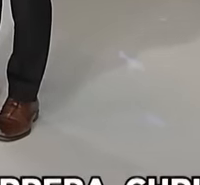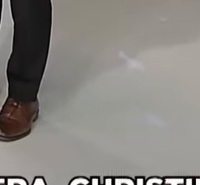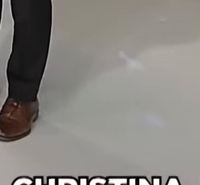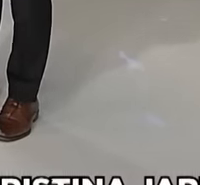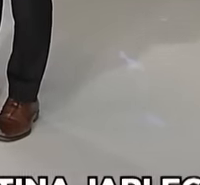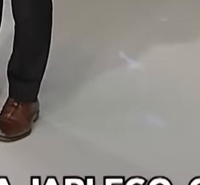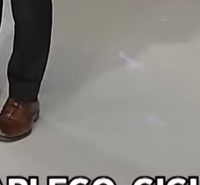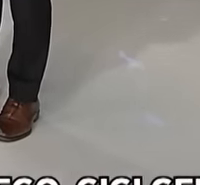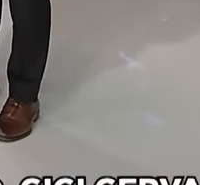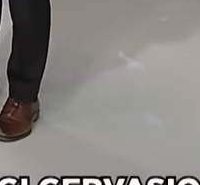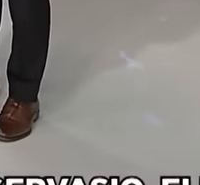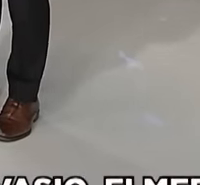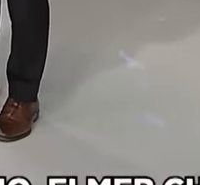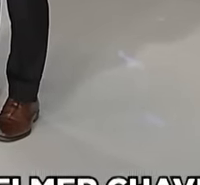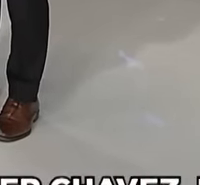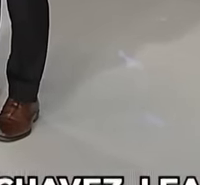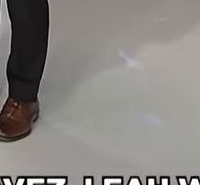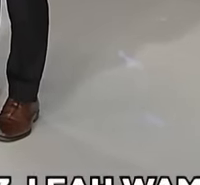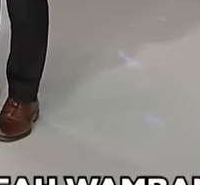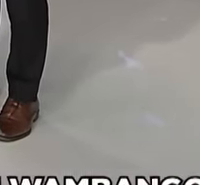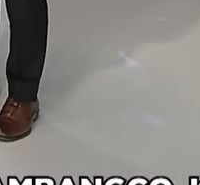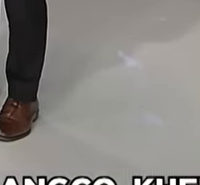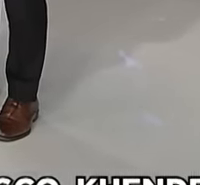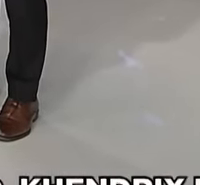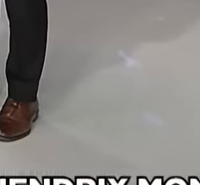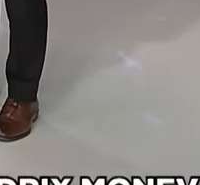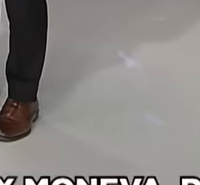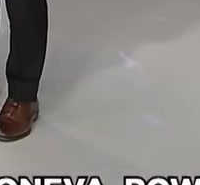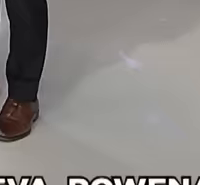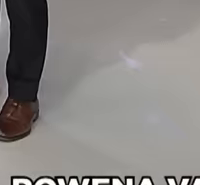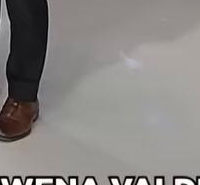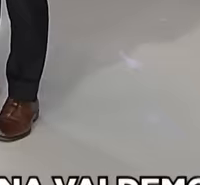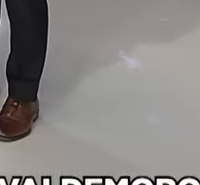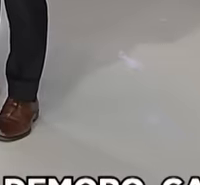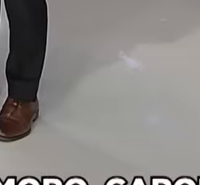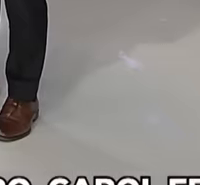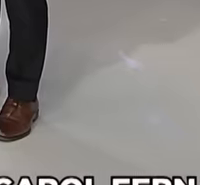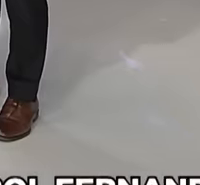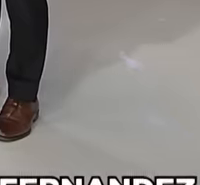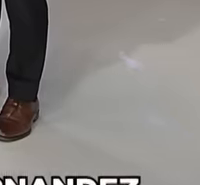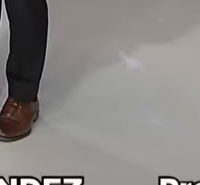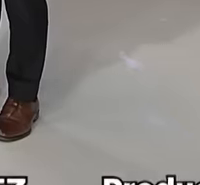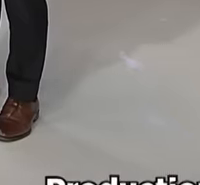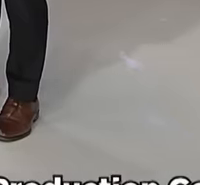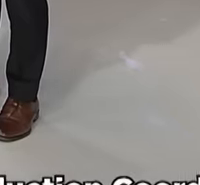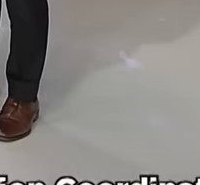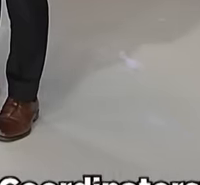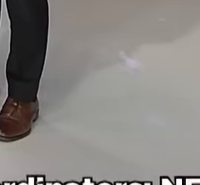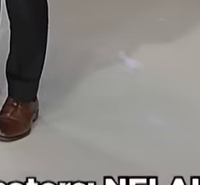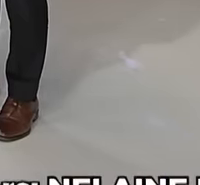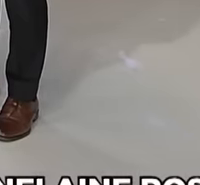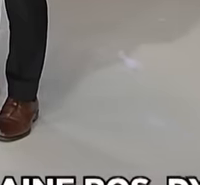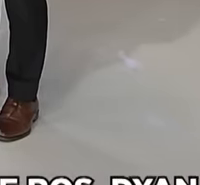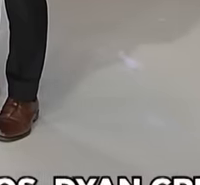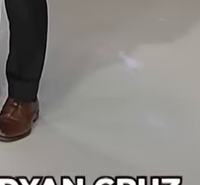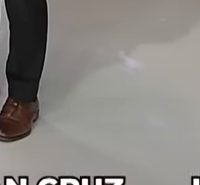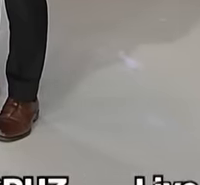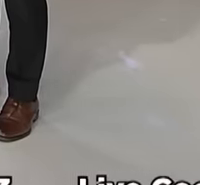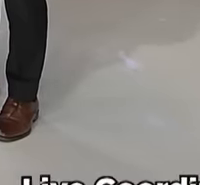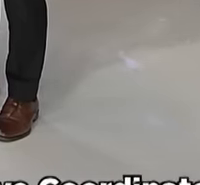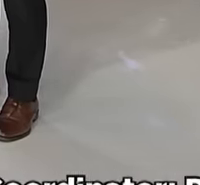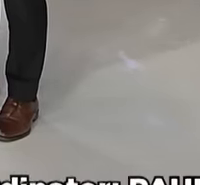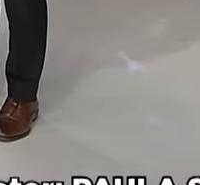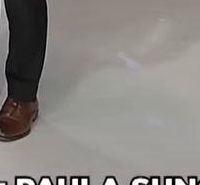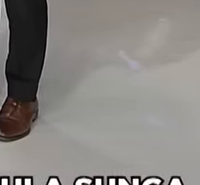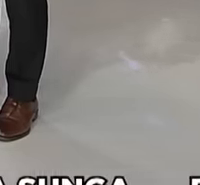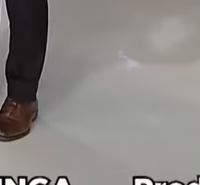Pero hindi malaman o ayaw ipaalam kung sino may-ari. Ayun, ang tanong ko nga. Paano nakakuha ng permit? Ang tanong kay